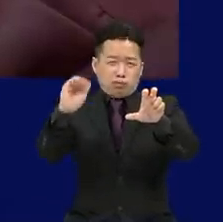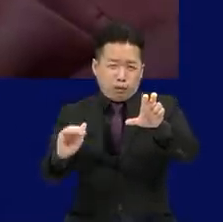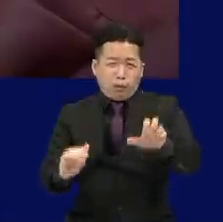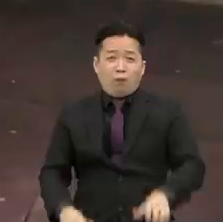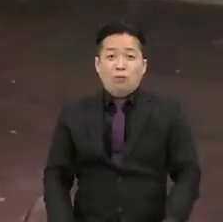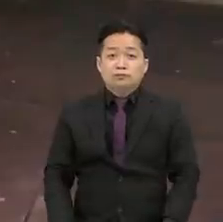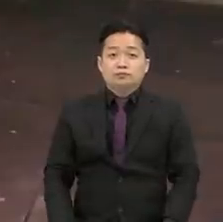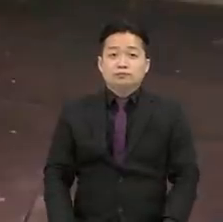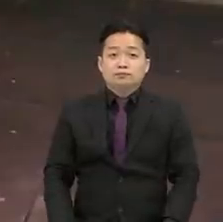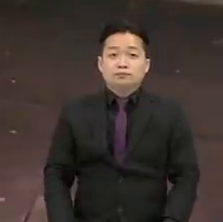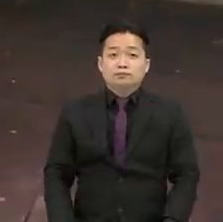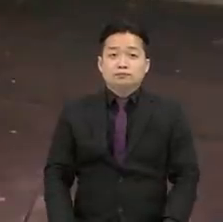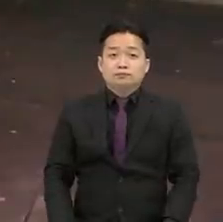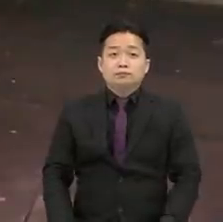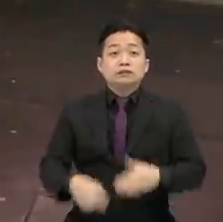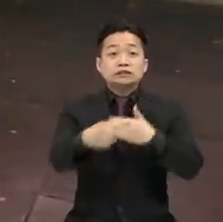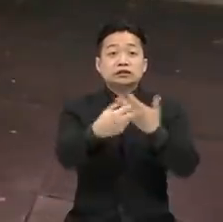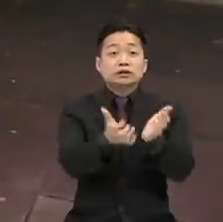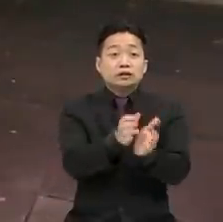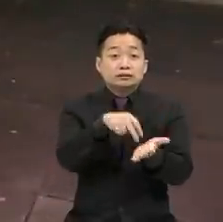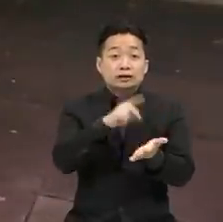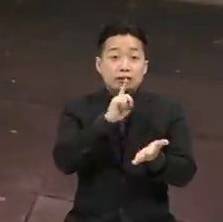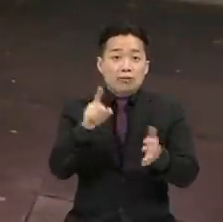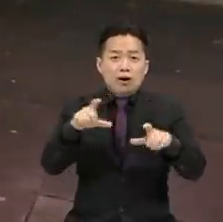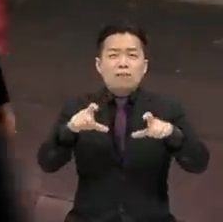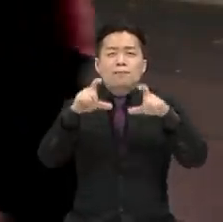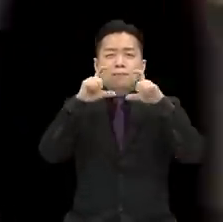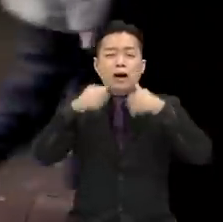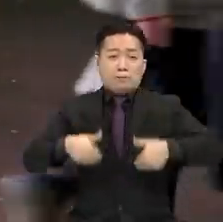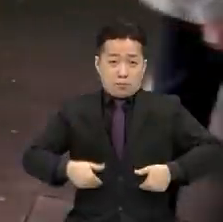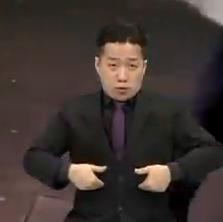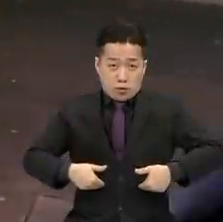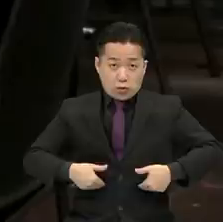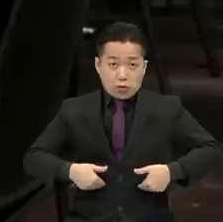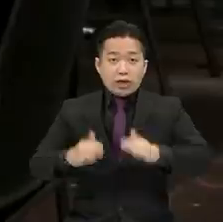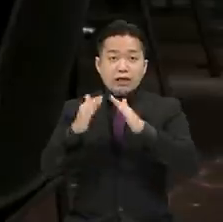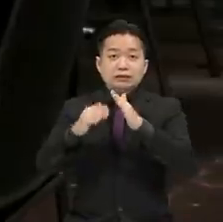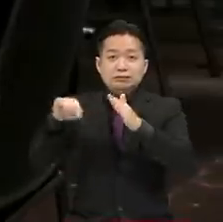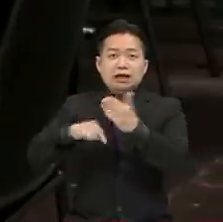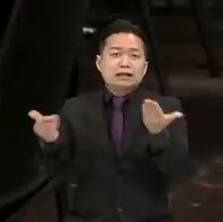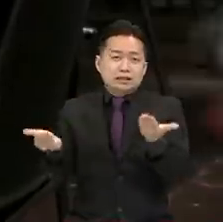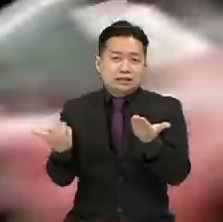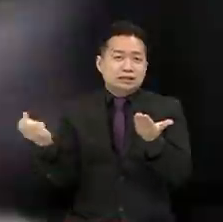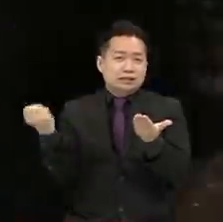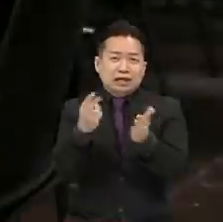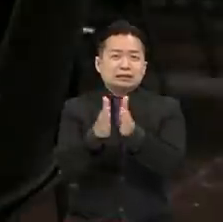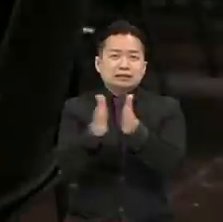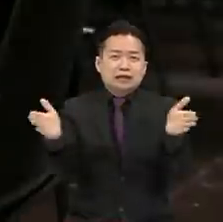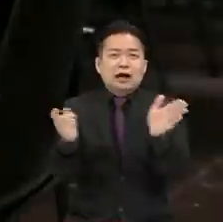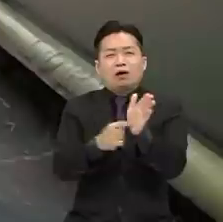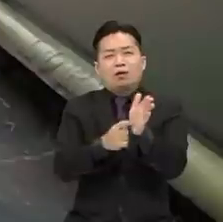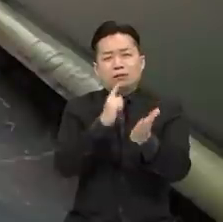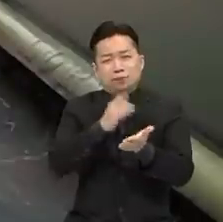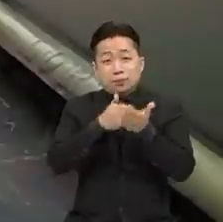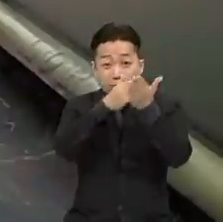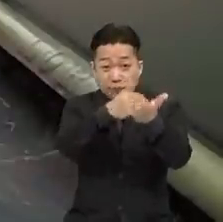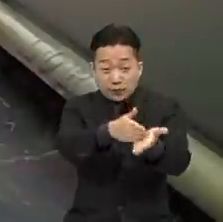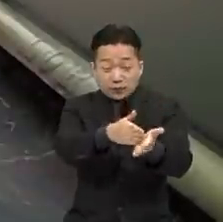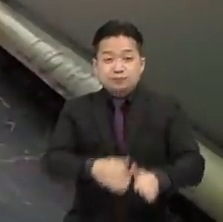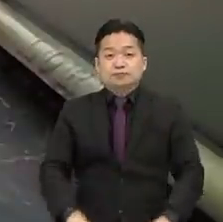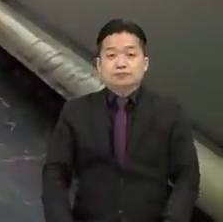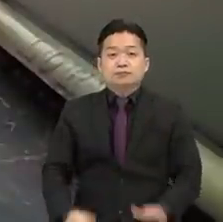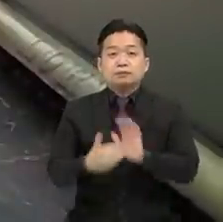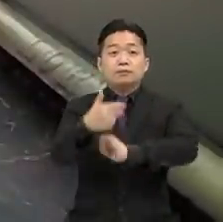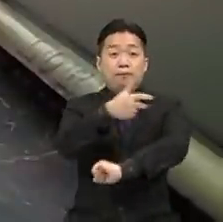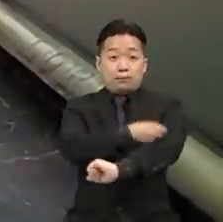않습니다. 의료계에선 마스크 착용과 재택근무 등을 다시 도입할 것을 촉구하고 있습니다.